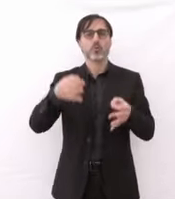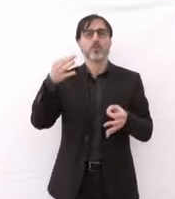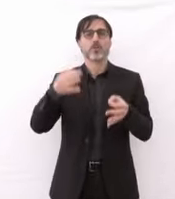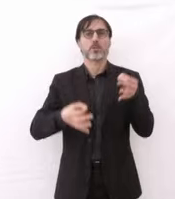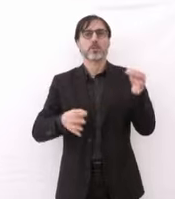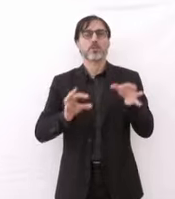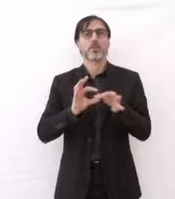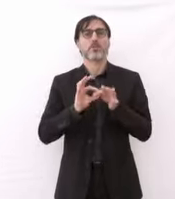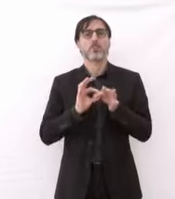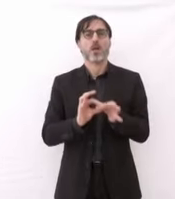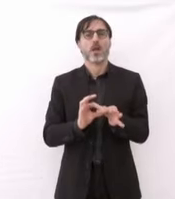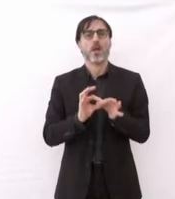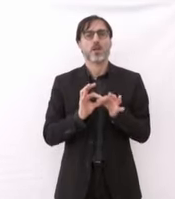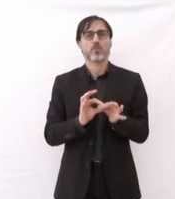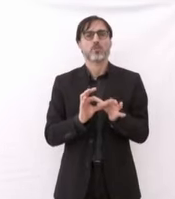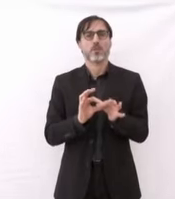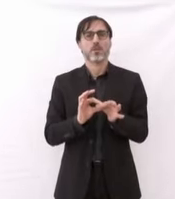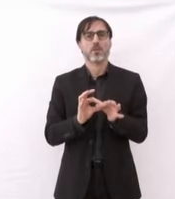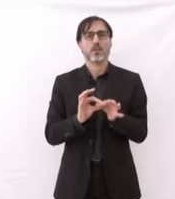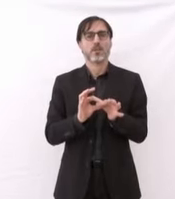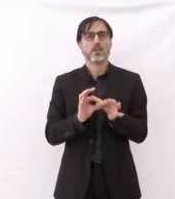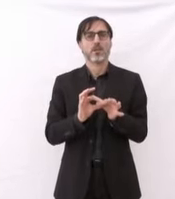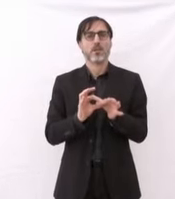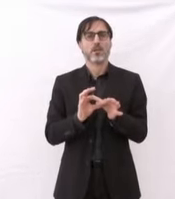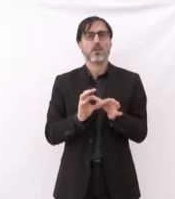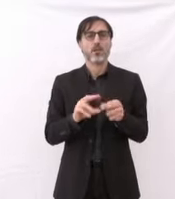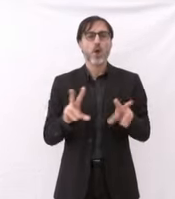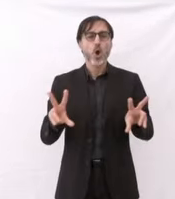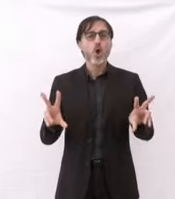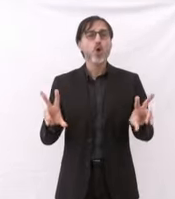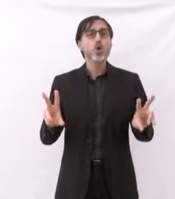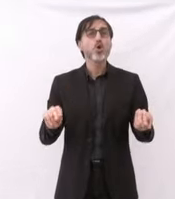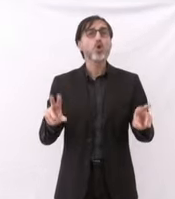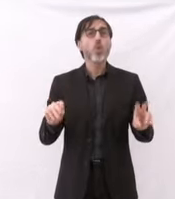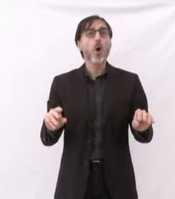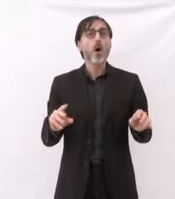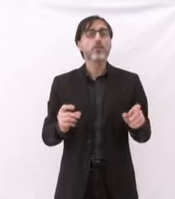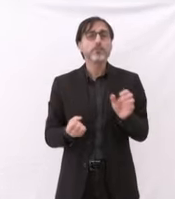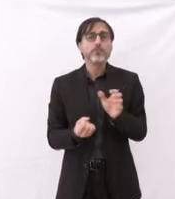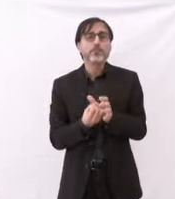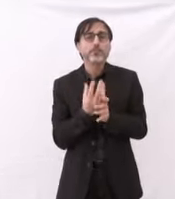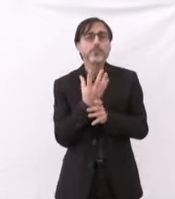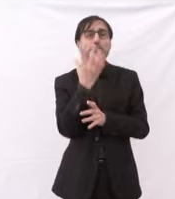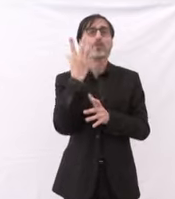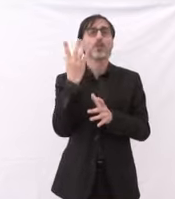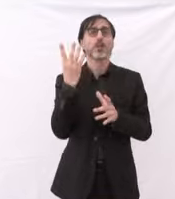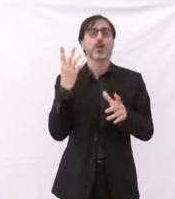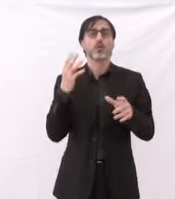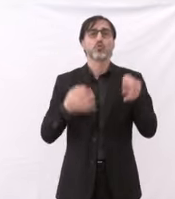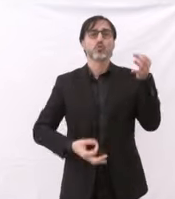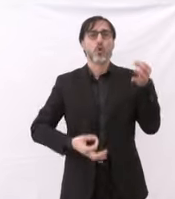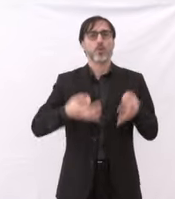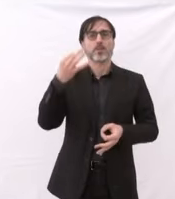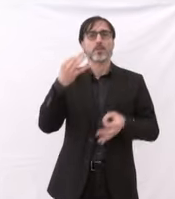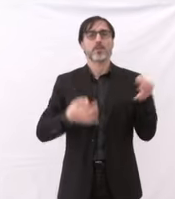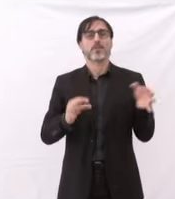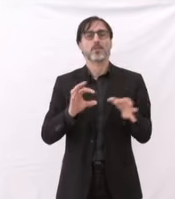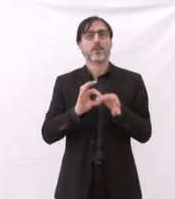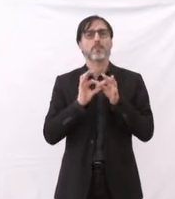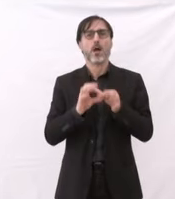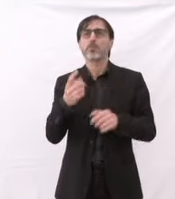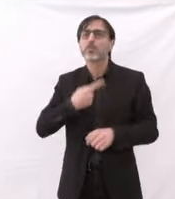pace. Eh sì, una messe nuova di giustizia e di pace, di cui tutti abbiamo